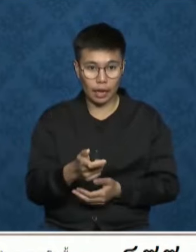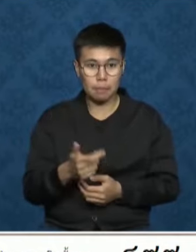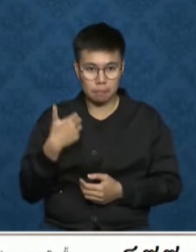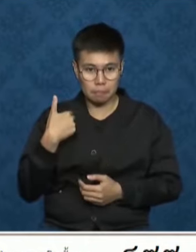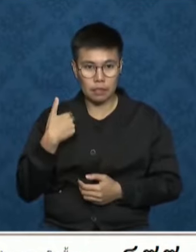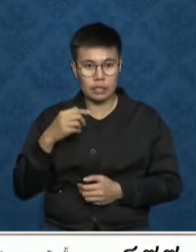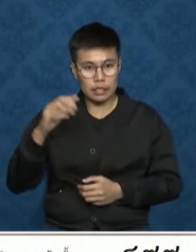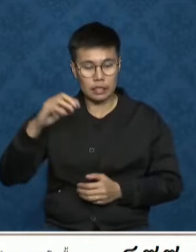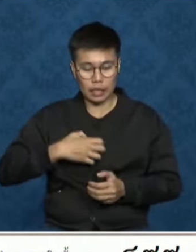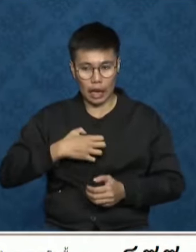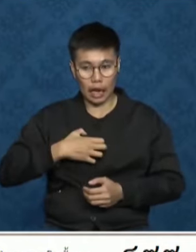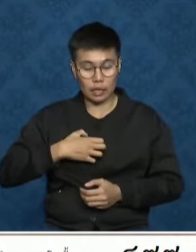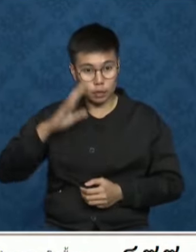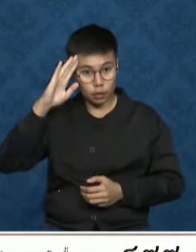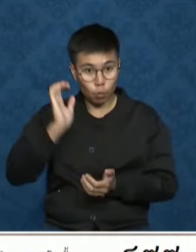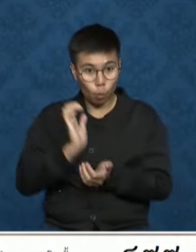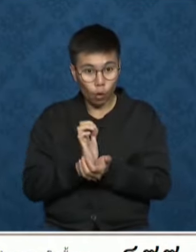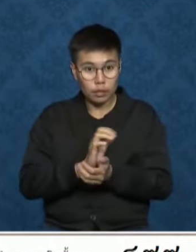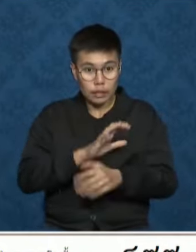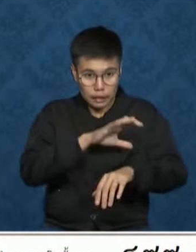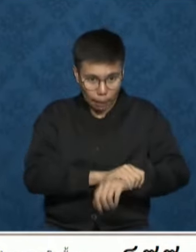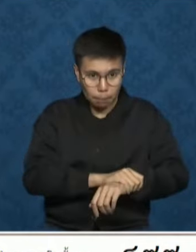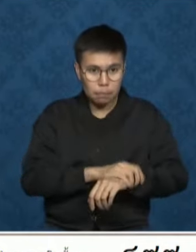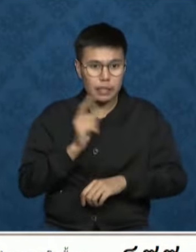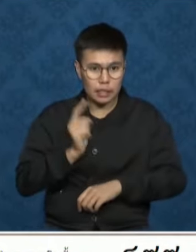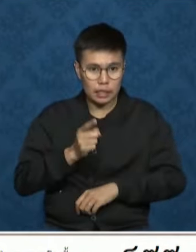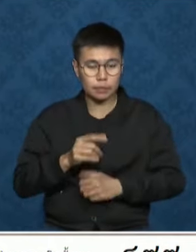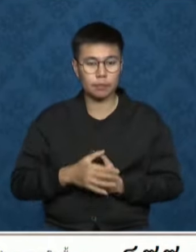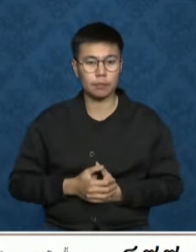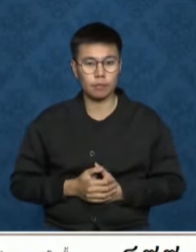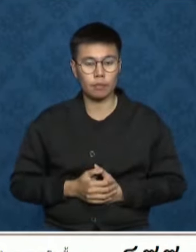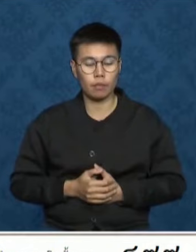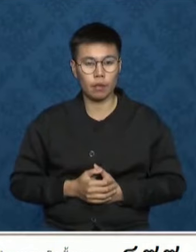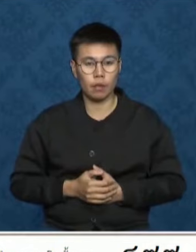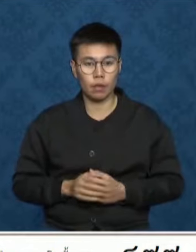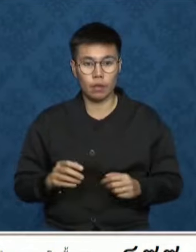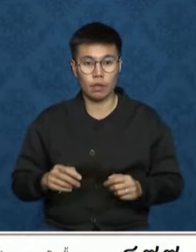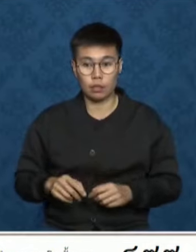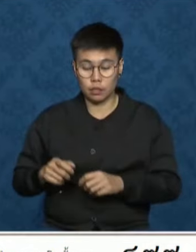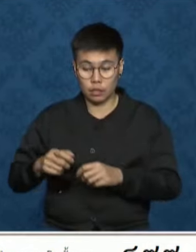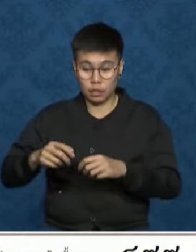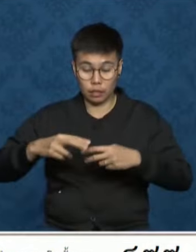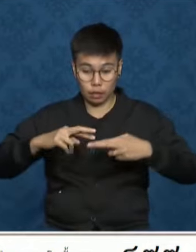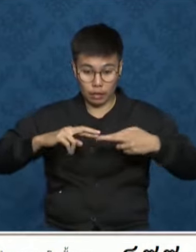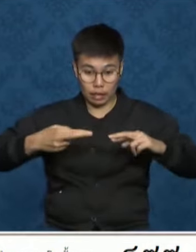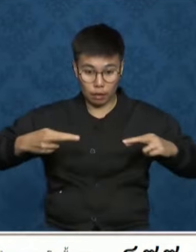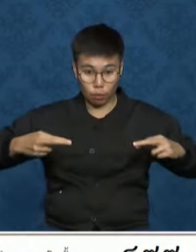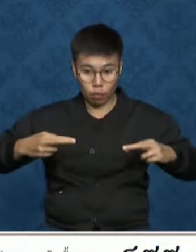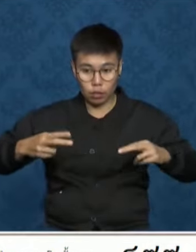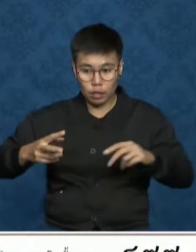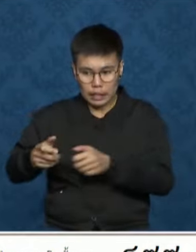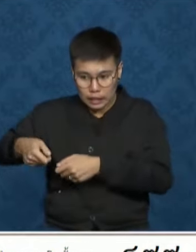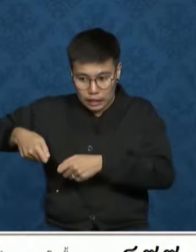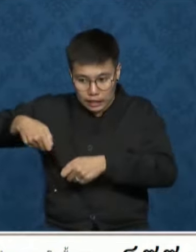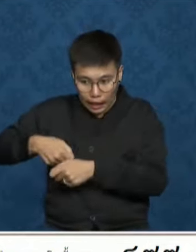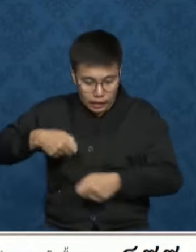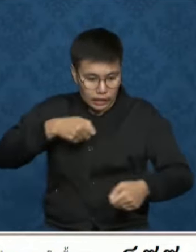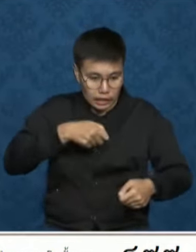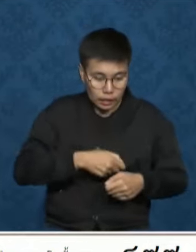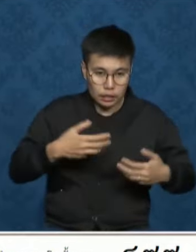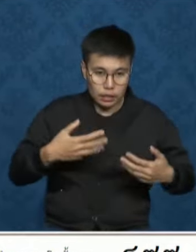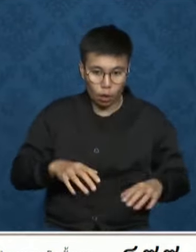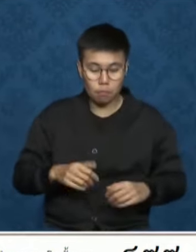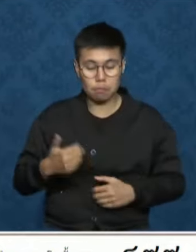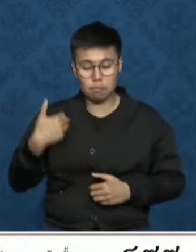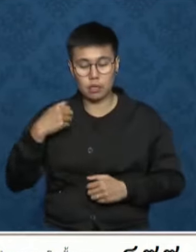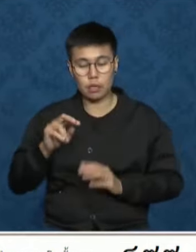ย ดำเนิคดีอย่างจริงจสัทีครับตัดสายไฟ ให้ตำรวจออก ระเบียบมาเลยครับหรอว่เราจะแ้